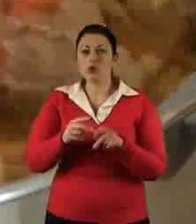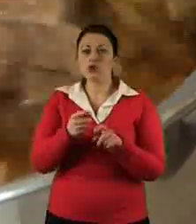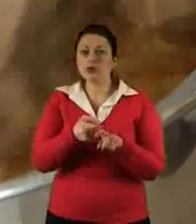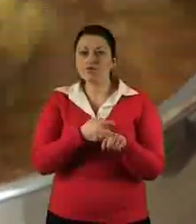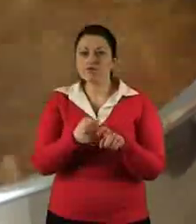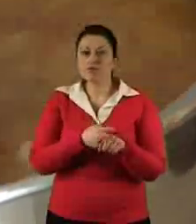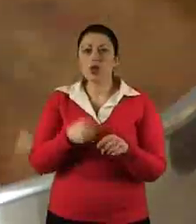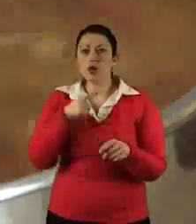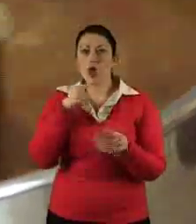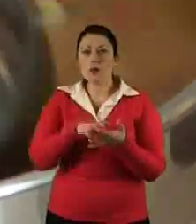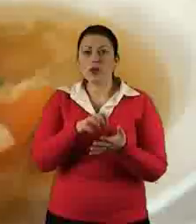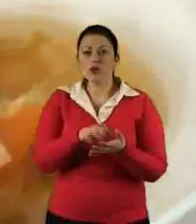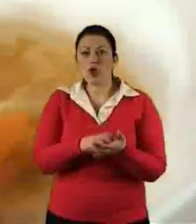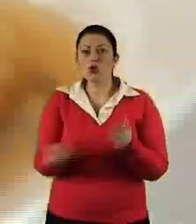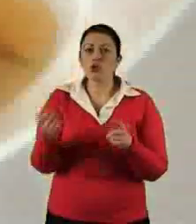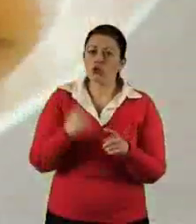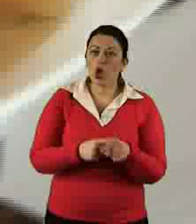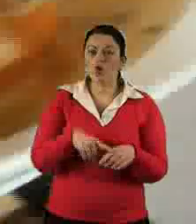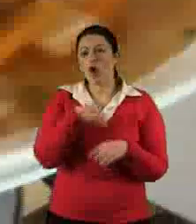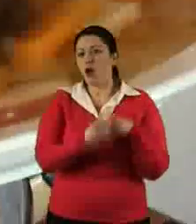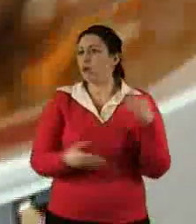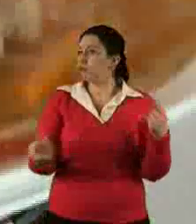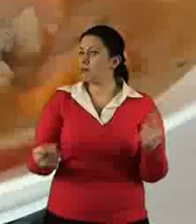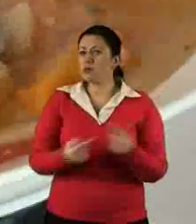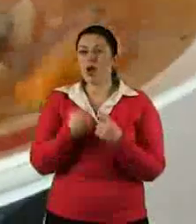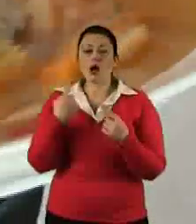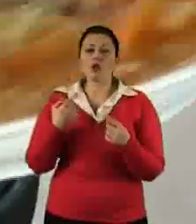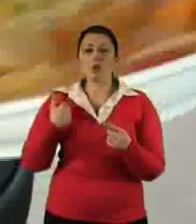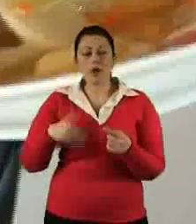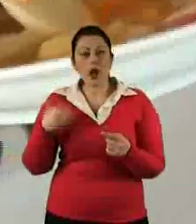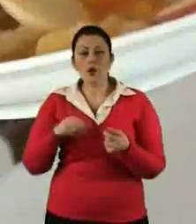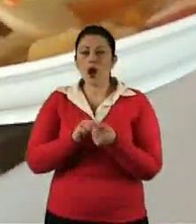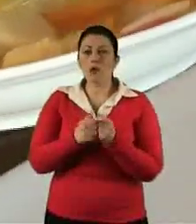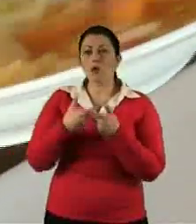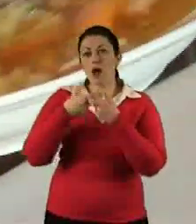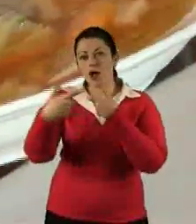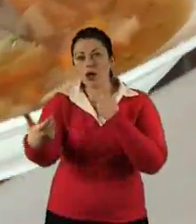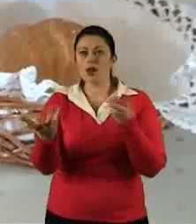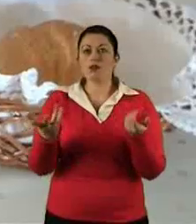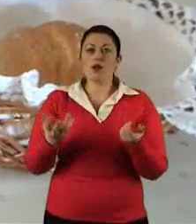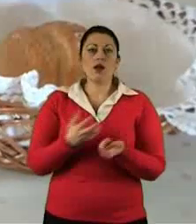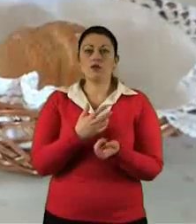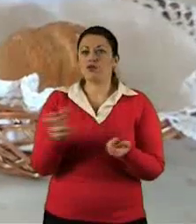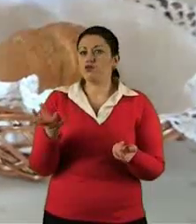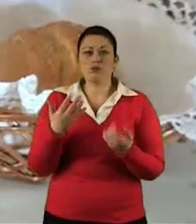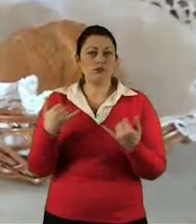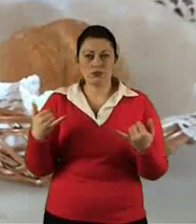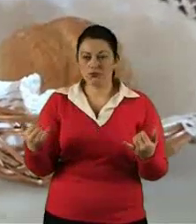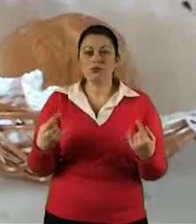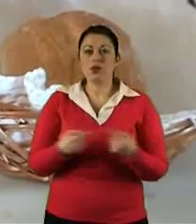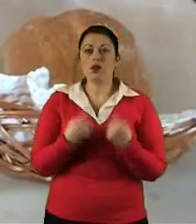wkrawamy pomidora. Możemy podać z pieczywem, bardzo dobrze do tego się komponuje właśnie pieczywo białe, czy bagietka, czy po